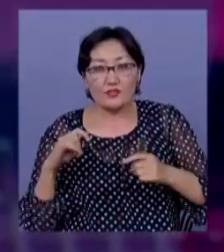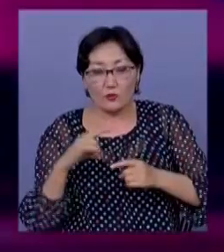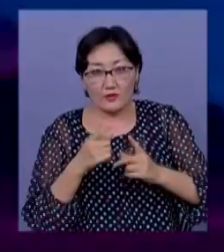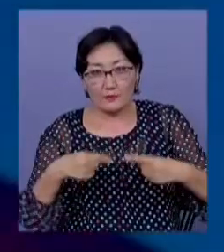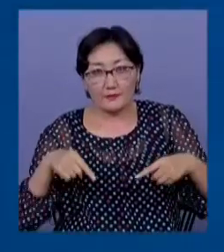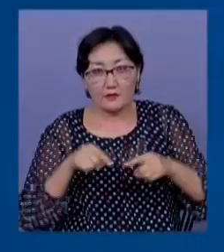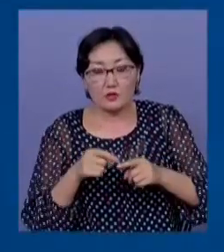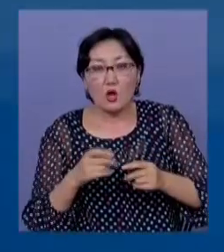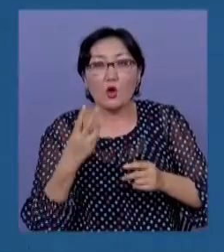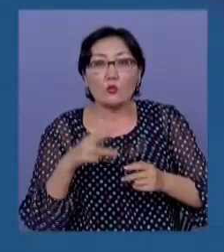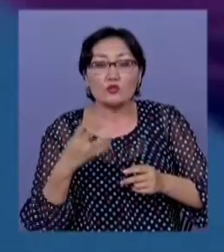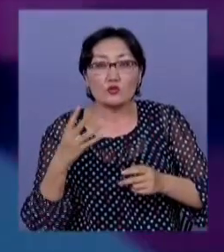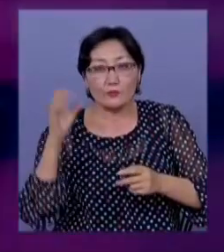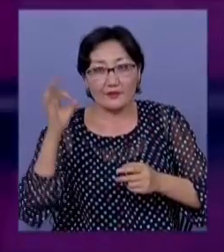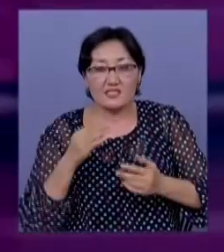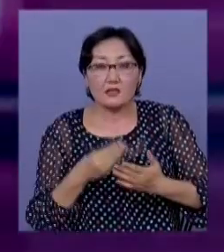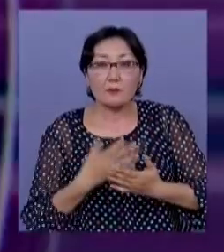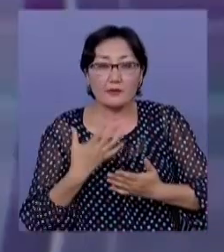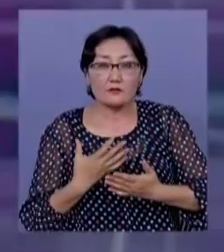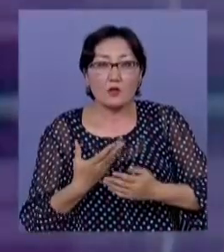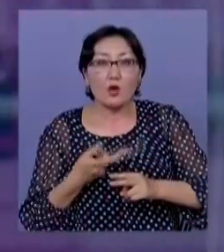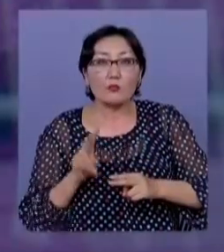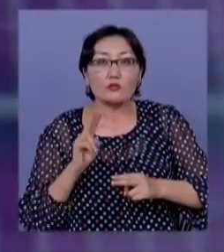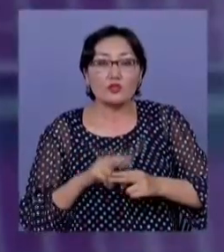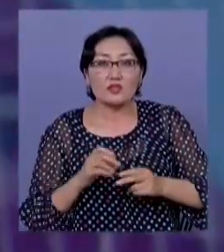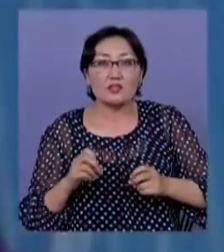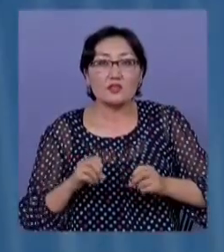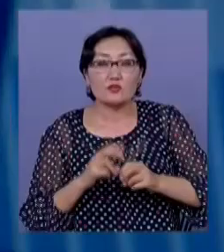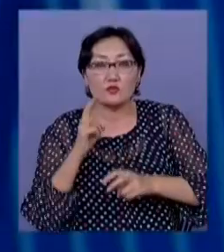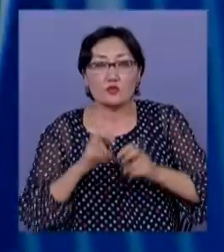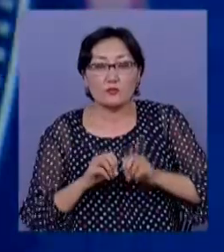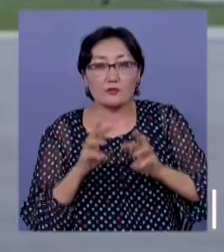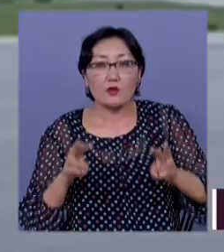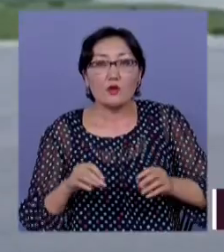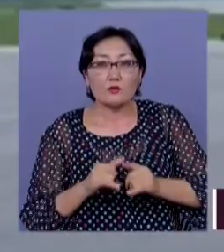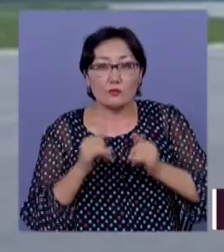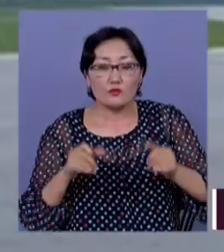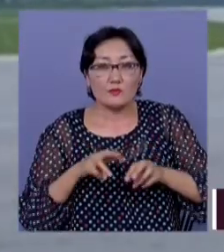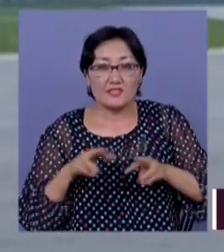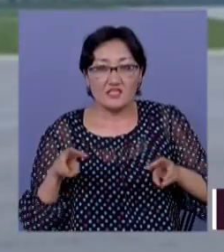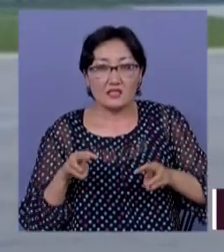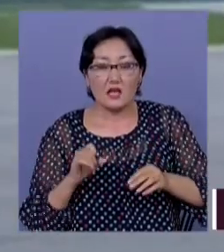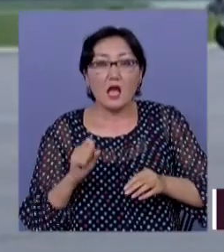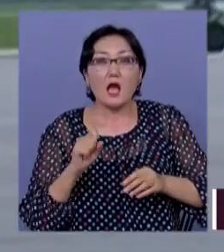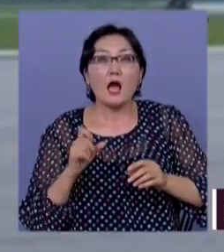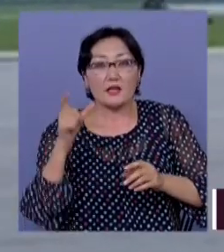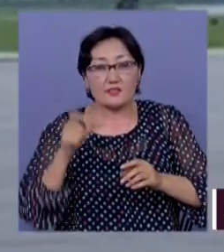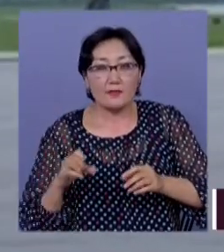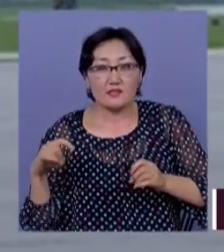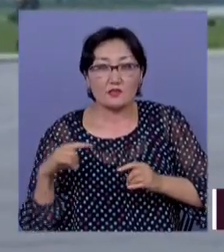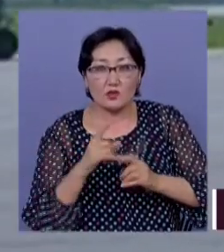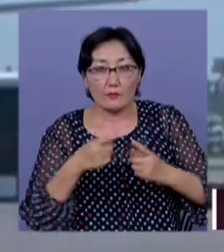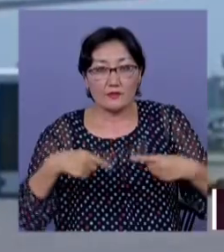компанияларына қарағанда 34%-ға қымбат. Бұл туралы индустрия және инфрақұрылымдық даму министрлігі Азаматтық авиация